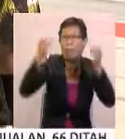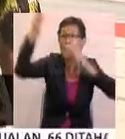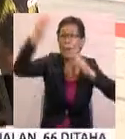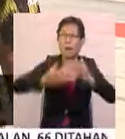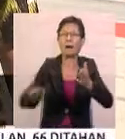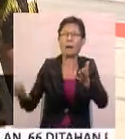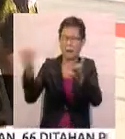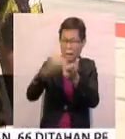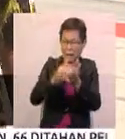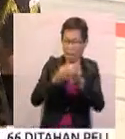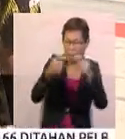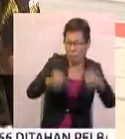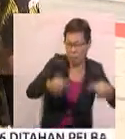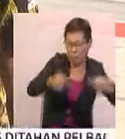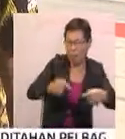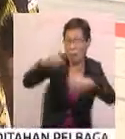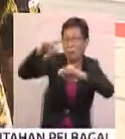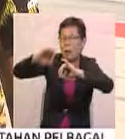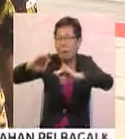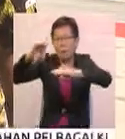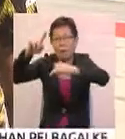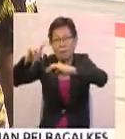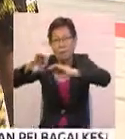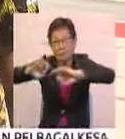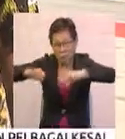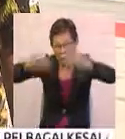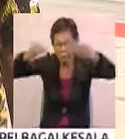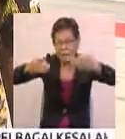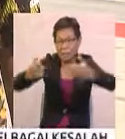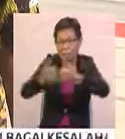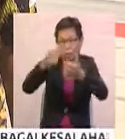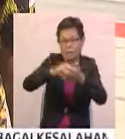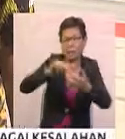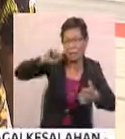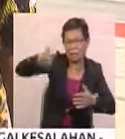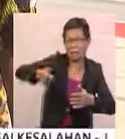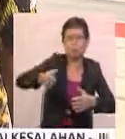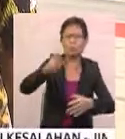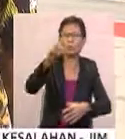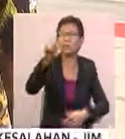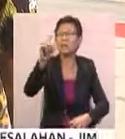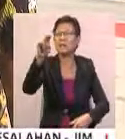di aksi terakhir kejuaraan ini esok. Tina Rama, RTM.